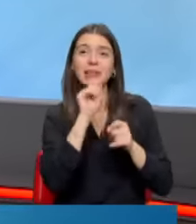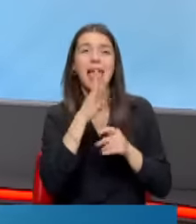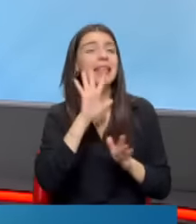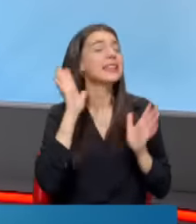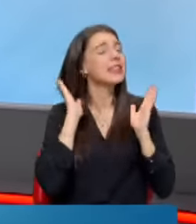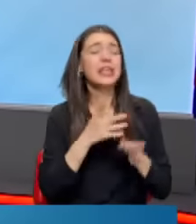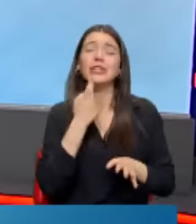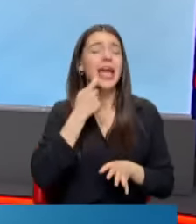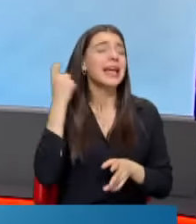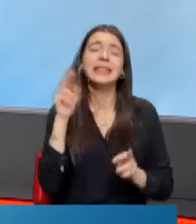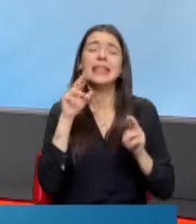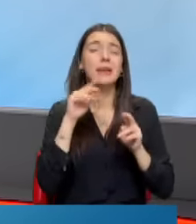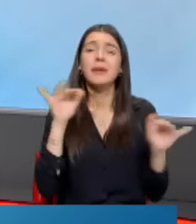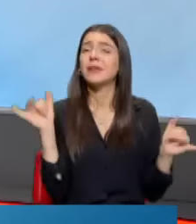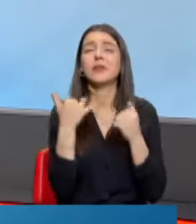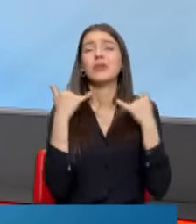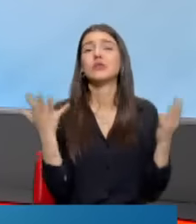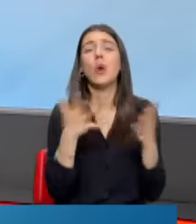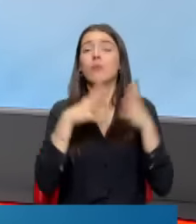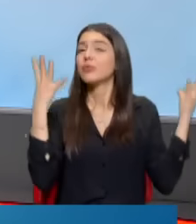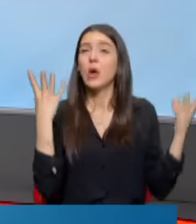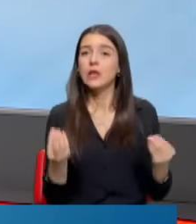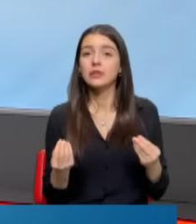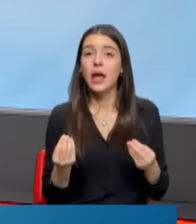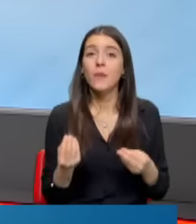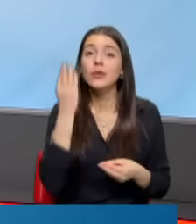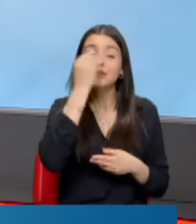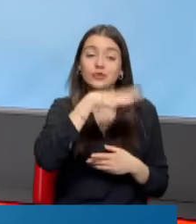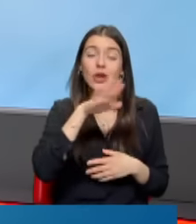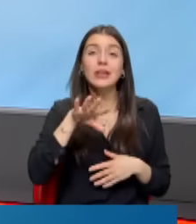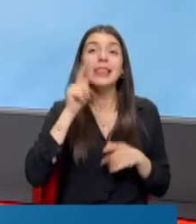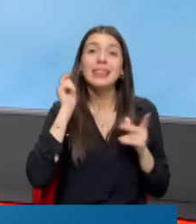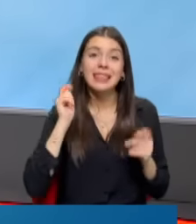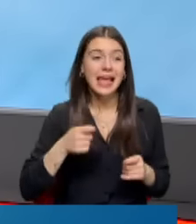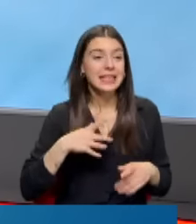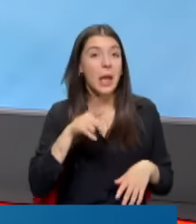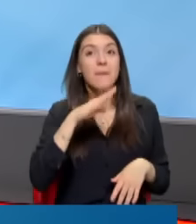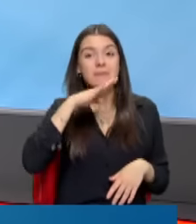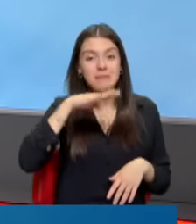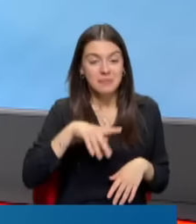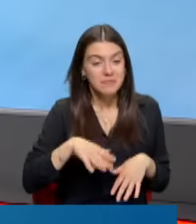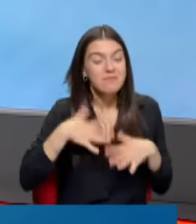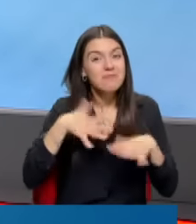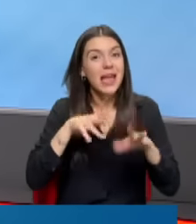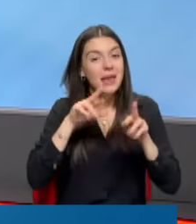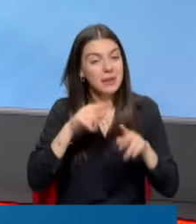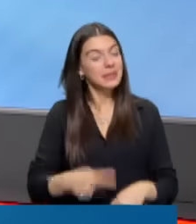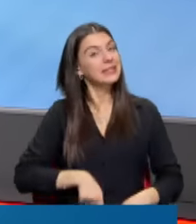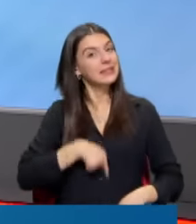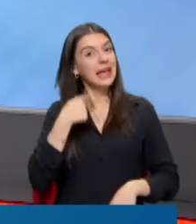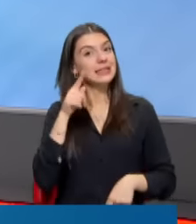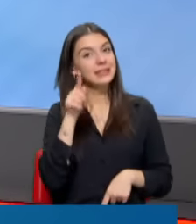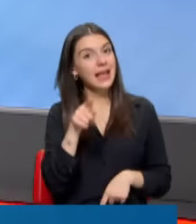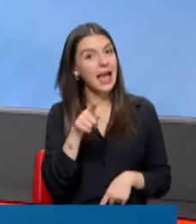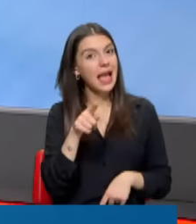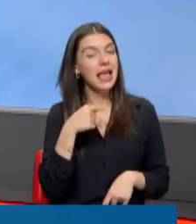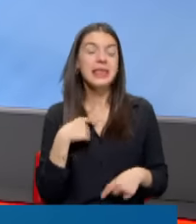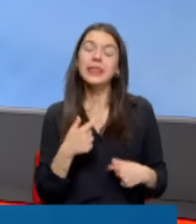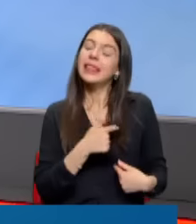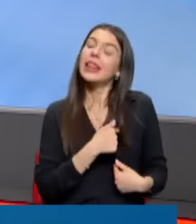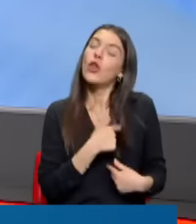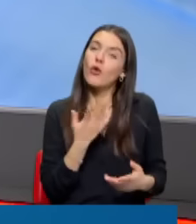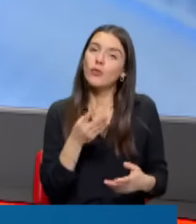gibi görkemli kutlansa. Gerçekten çocuklar o gün onlara armağan edilmiş bir bayramı bayram gibi hissetseler, bunu gönülden temenni ediyorum